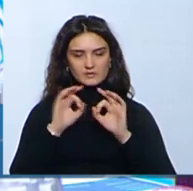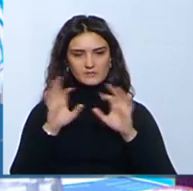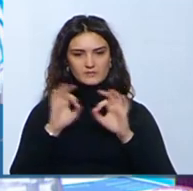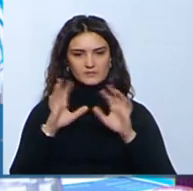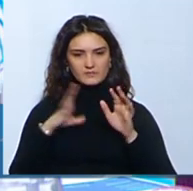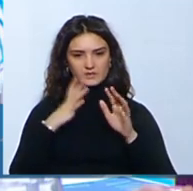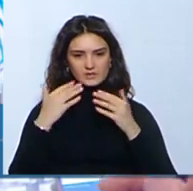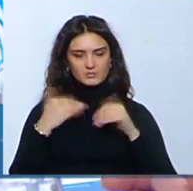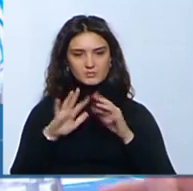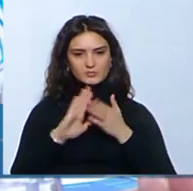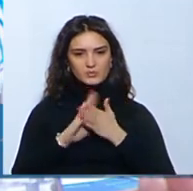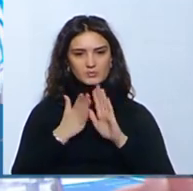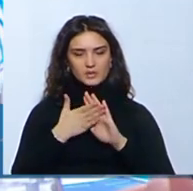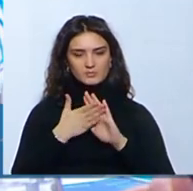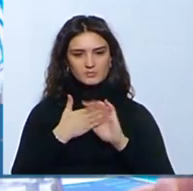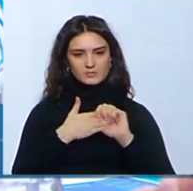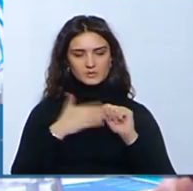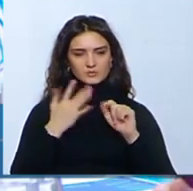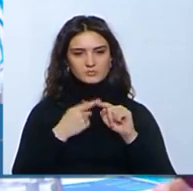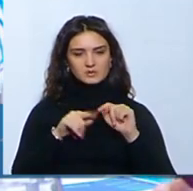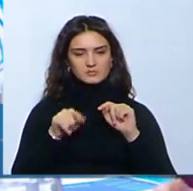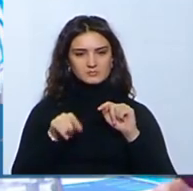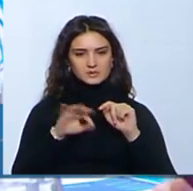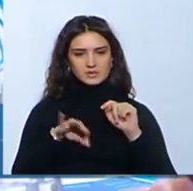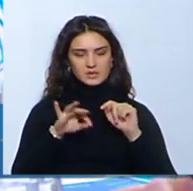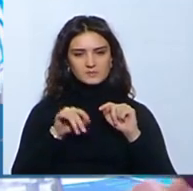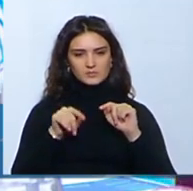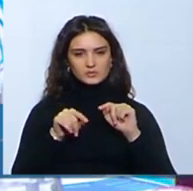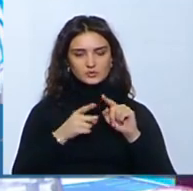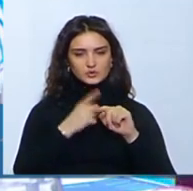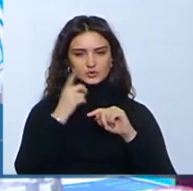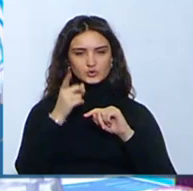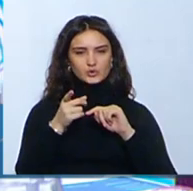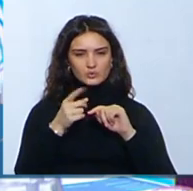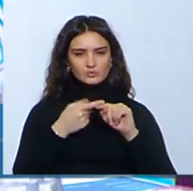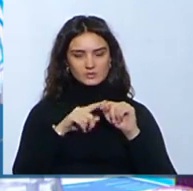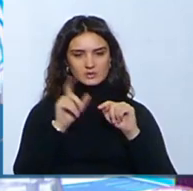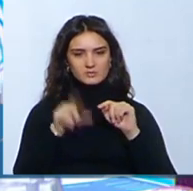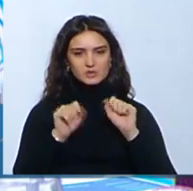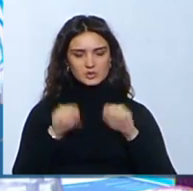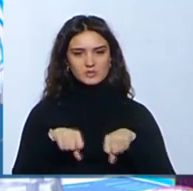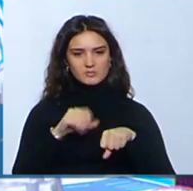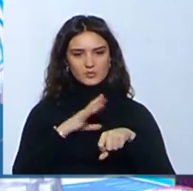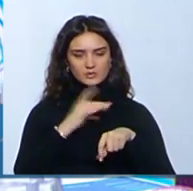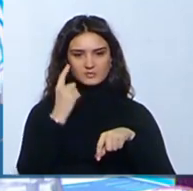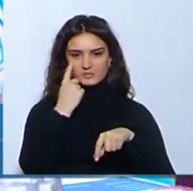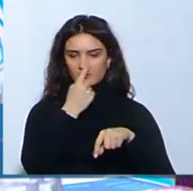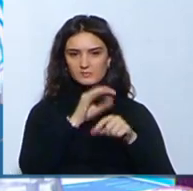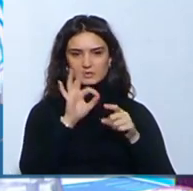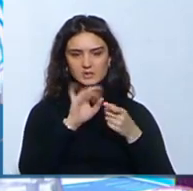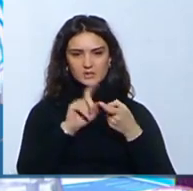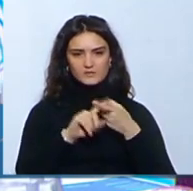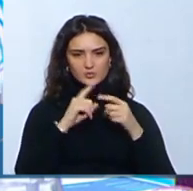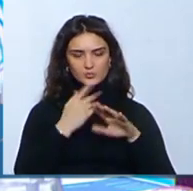ვისაუბრეთ მდგომარეობებზე, რომელთა დამსახურებით შორეულ პერსპექტივაში ადამიანს შეიძლება ჰქონდეს მხედველობასთან